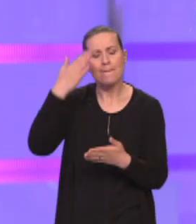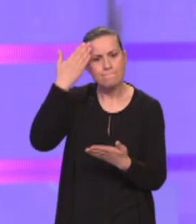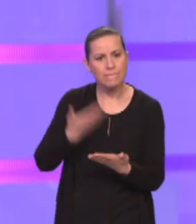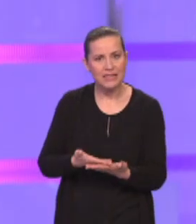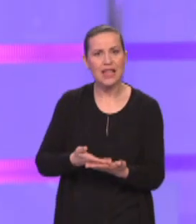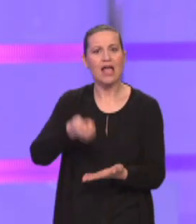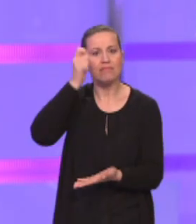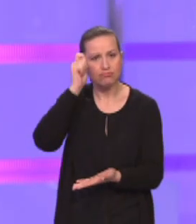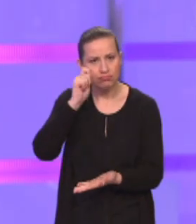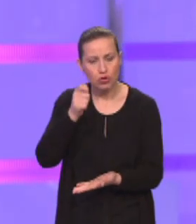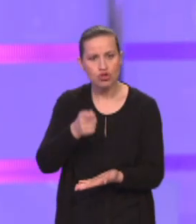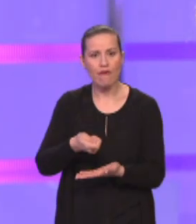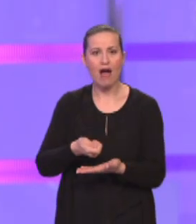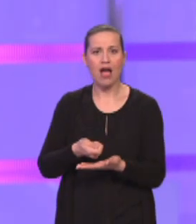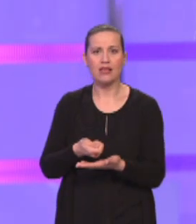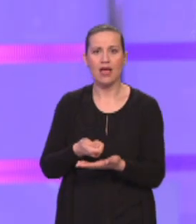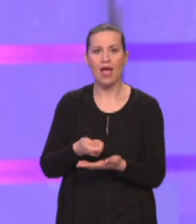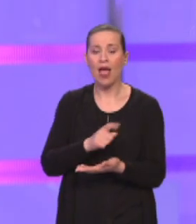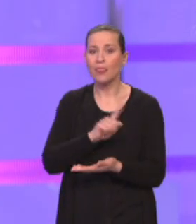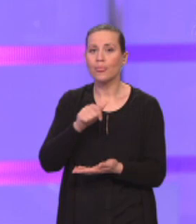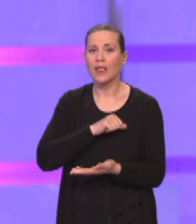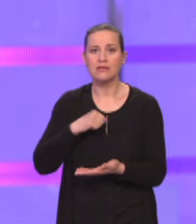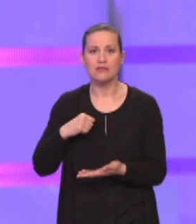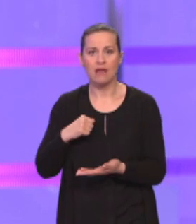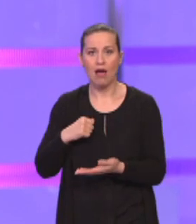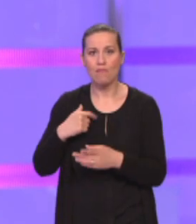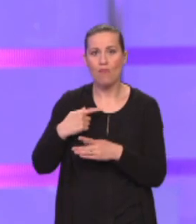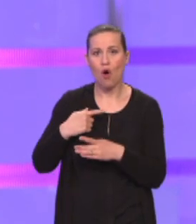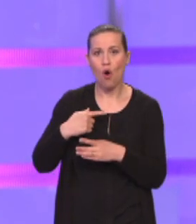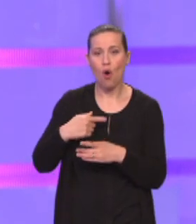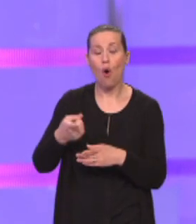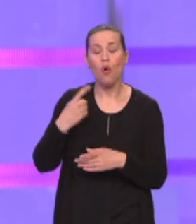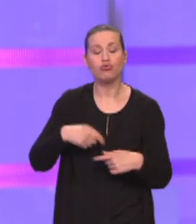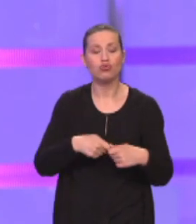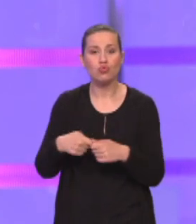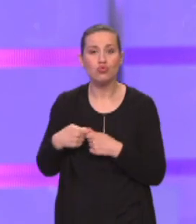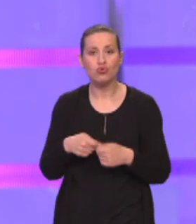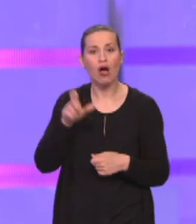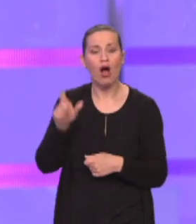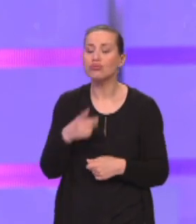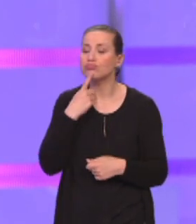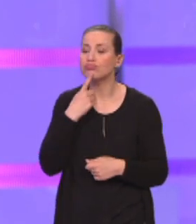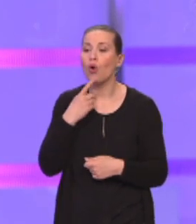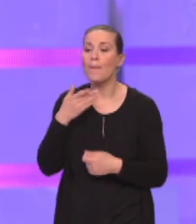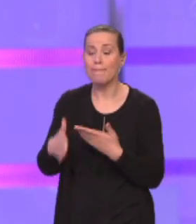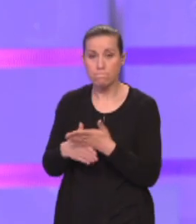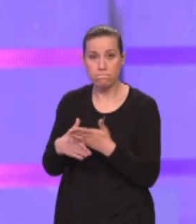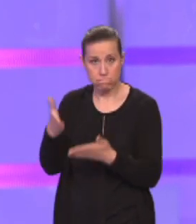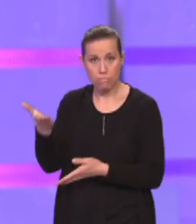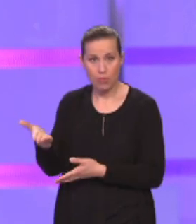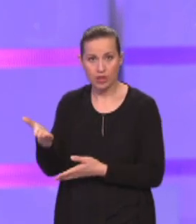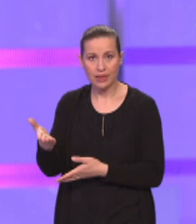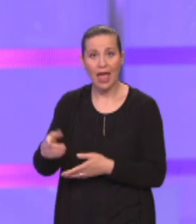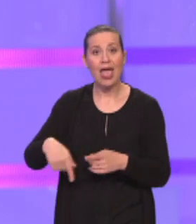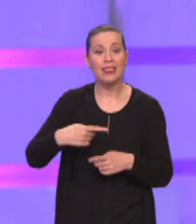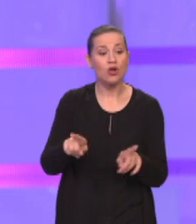I poštovanje. I poštovanje, ne samo od udruga ili od osoba kojima činite dobra djela, nego i